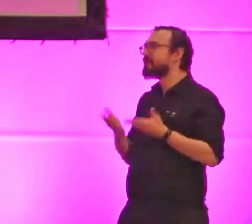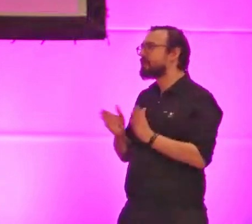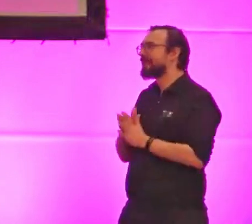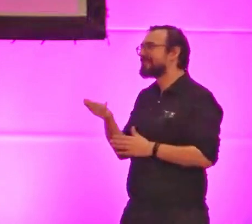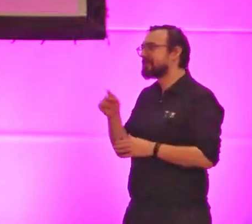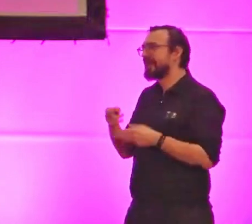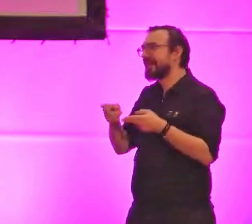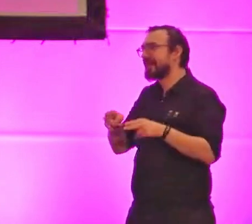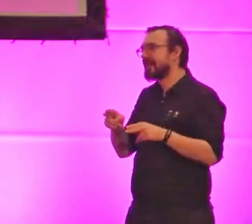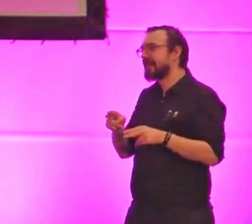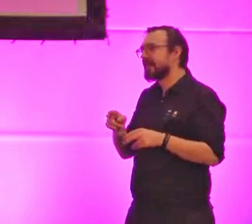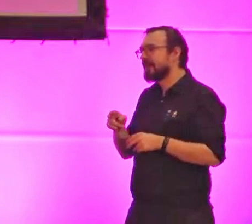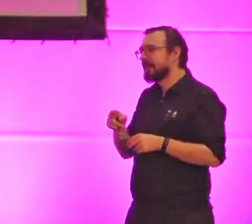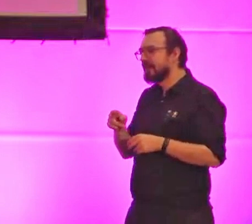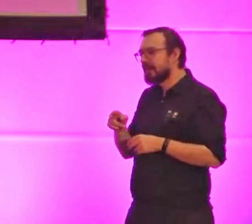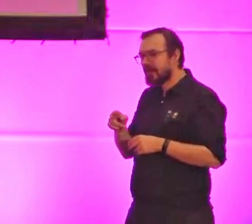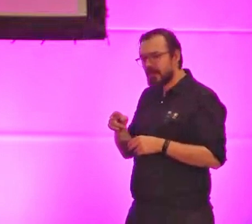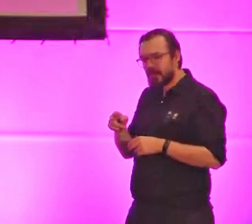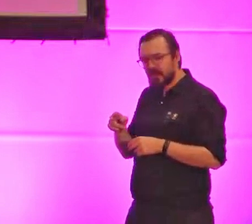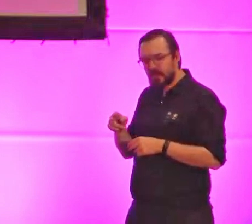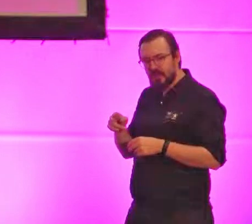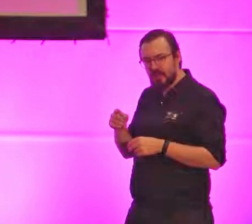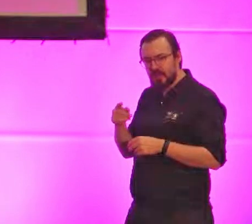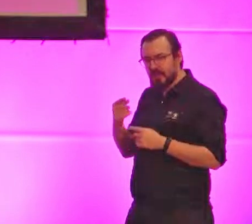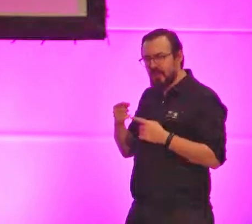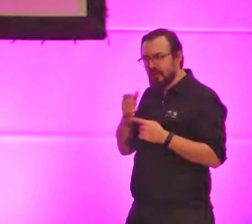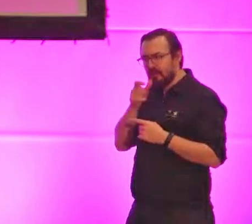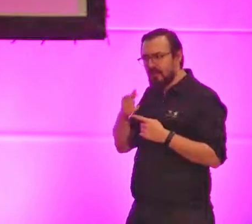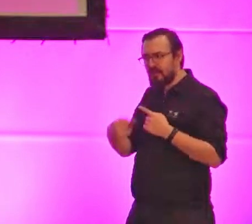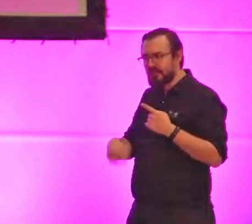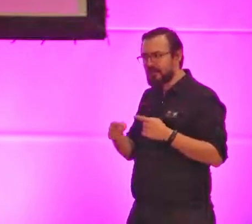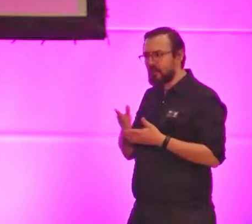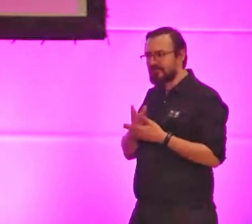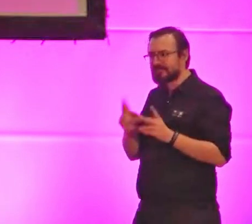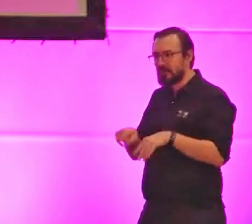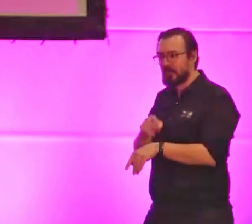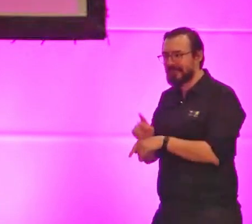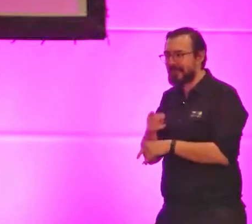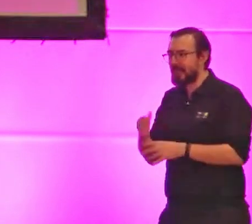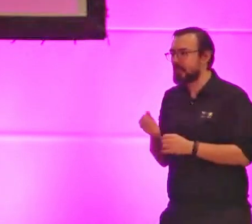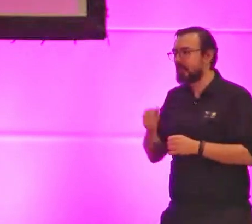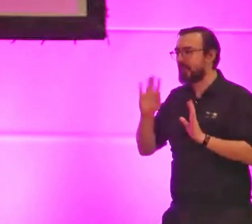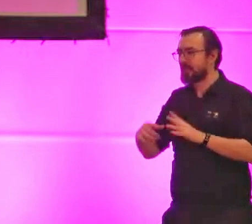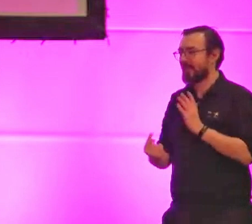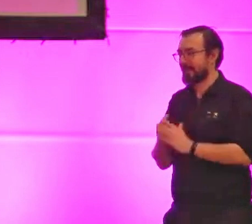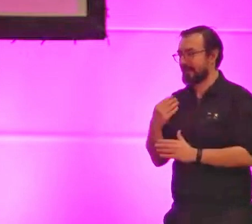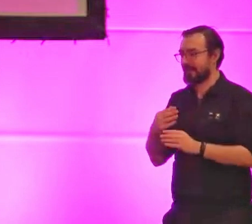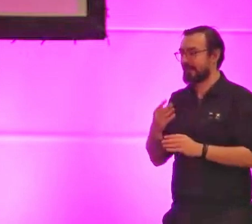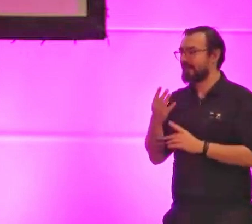till exempel rättegången om Ratko Mladic, så är det ungefär lika lång tid. Det här är ett brott som har pågått